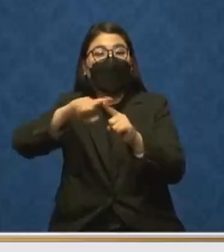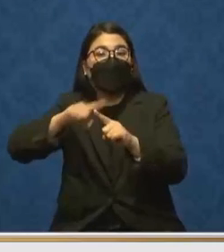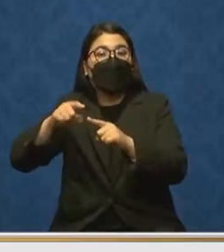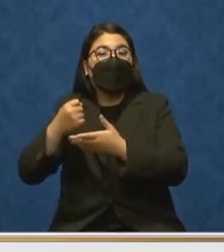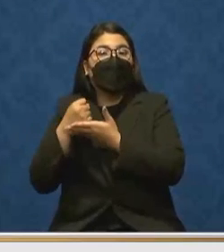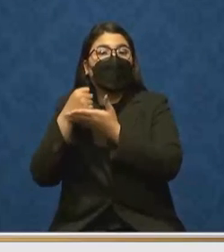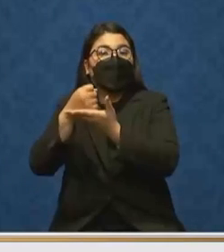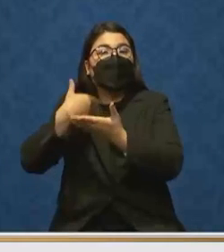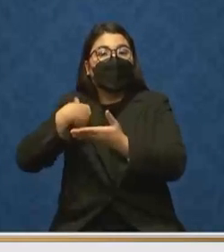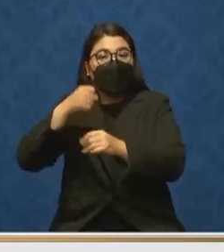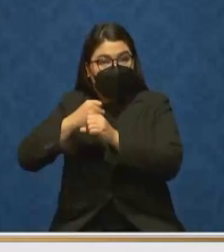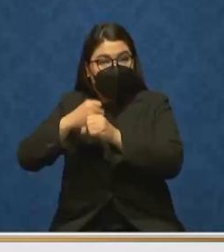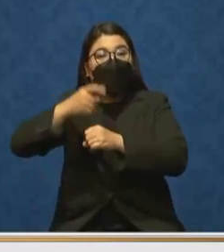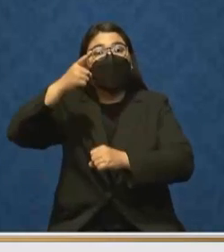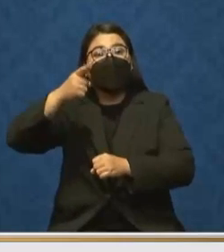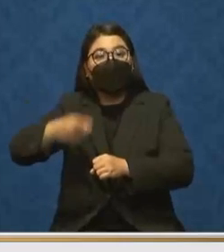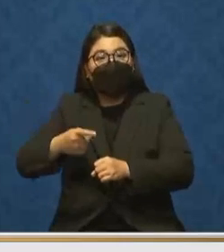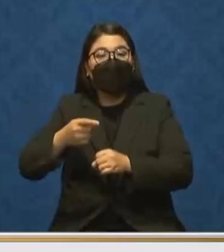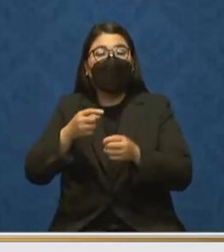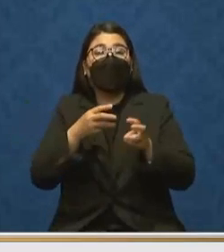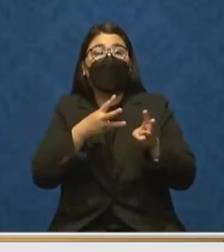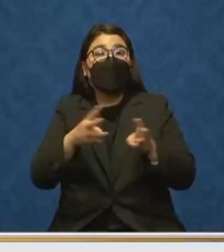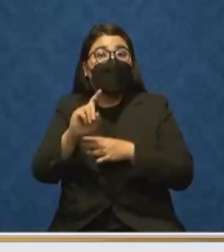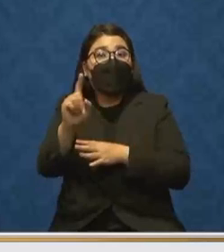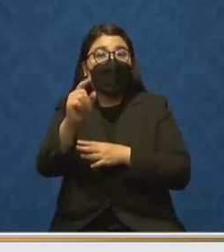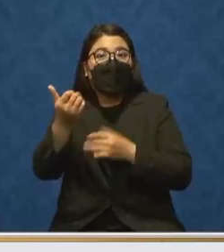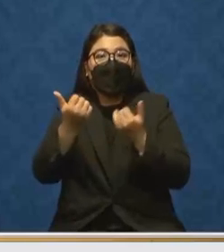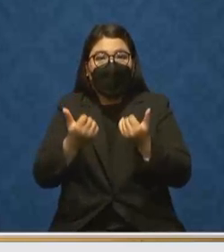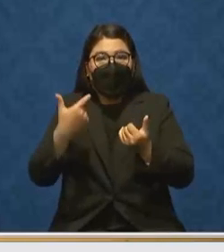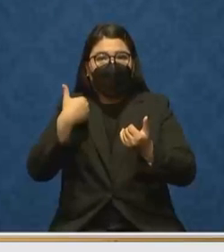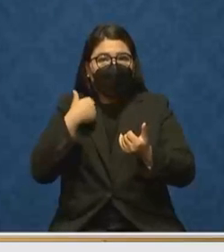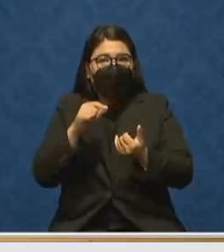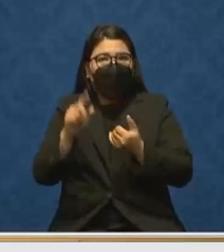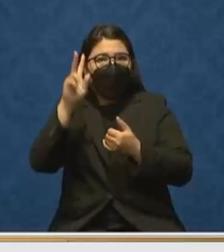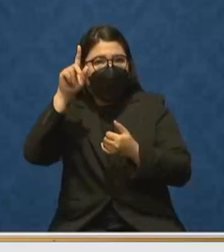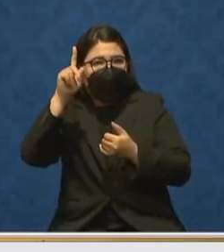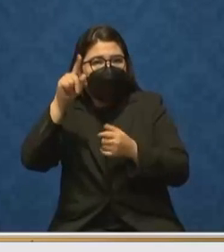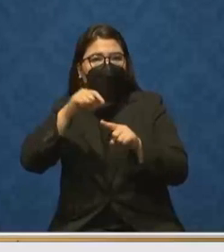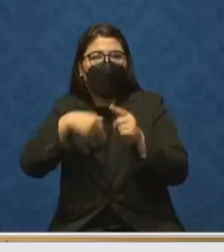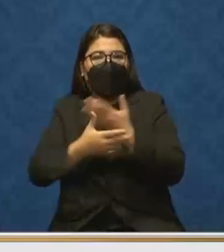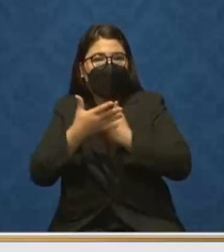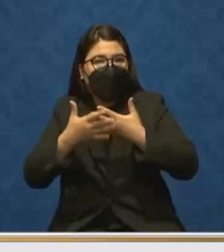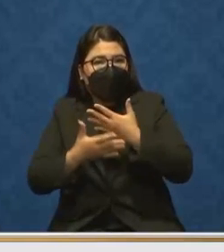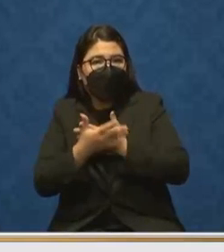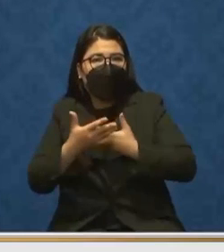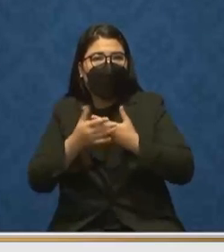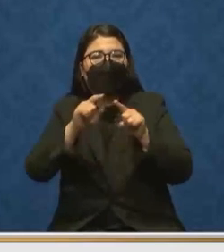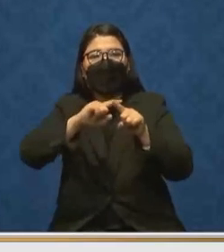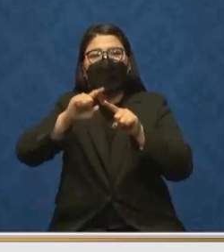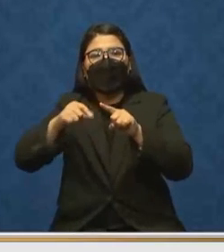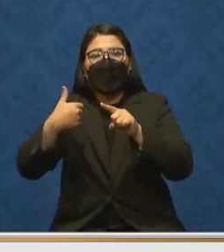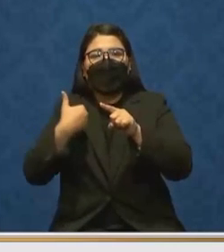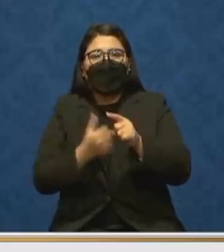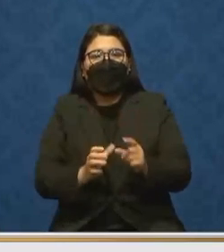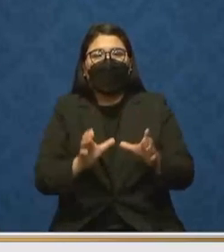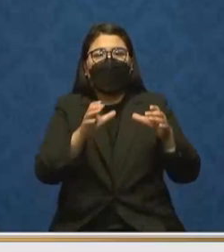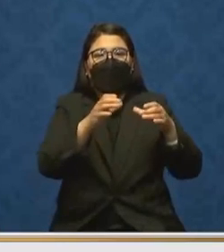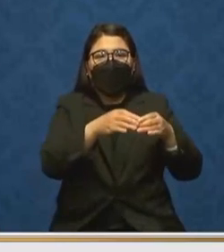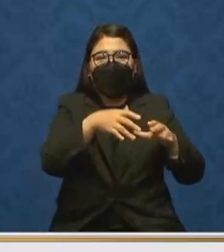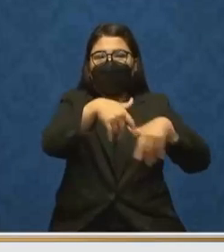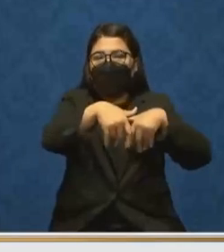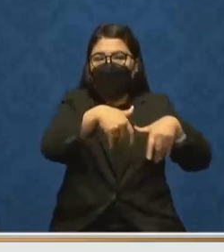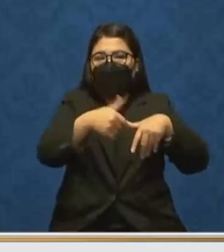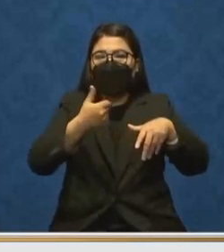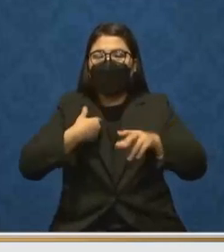ฏิบัติได้จริงโดยการเพิ่มขีดความสามารถงานข่าวกรองการต่อต้านข่าวกรองสร้างเครือข่ายภาคประชาชนและภาคเอกชน